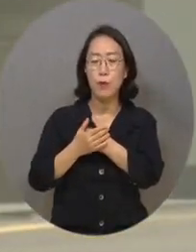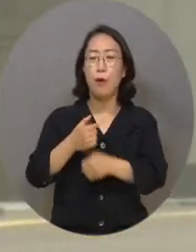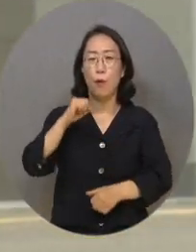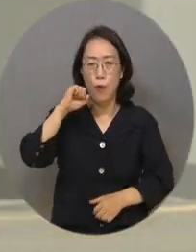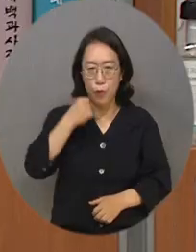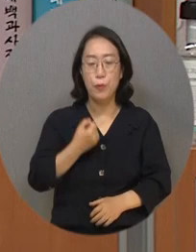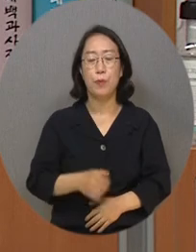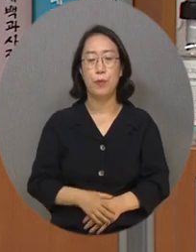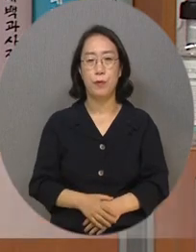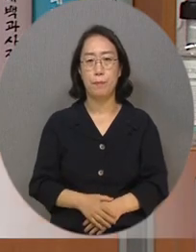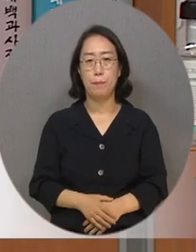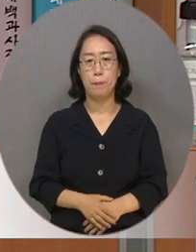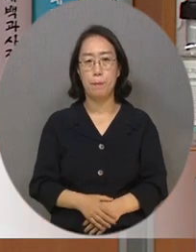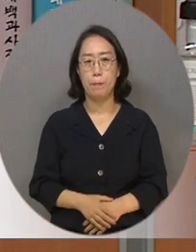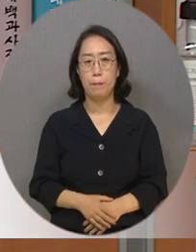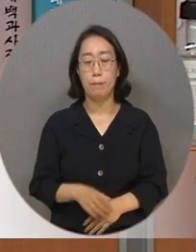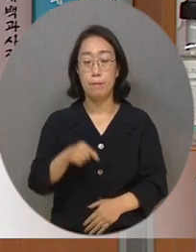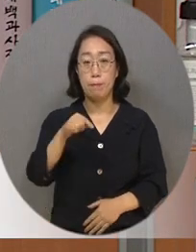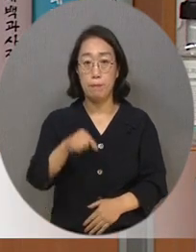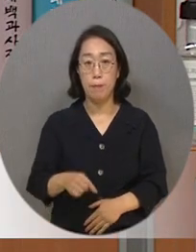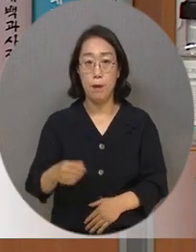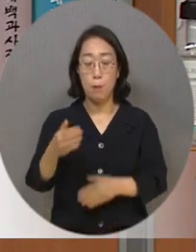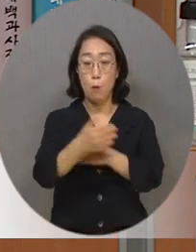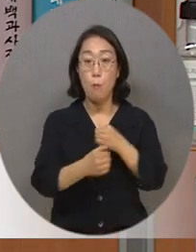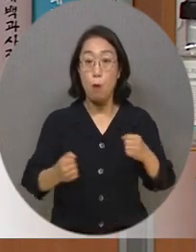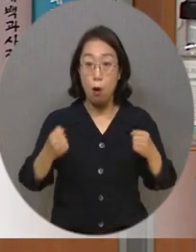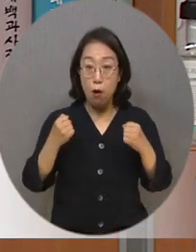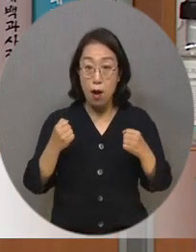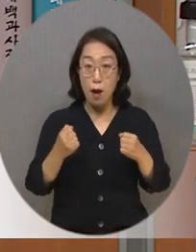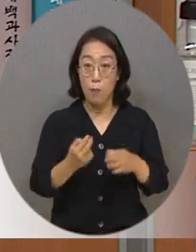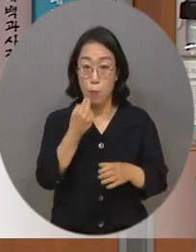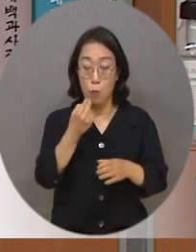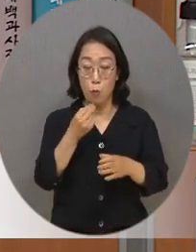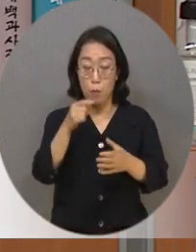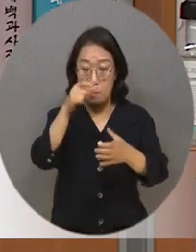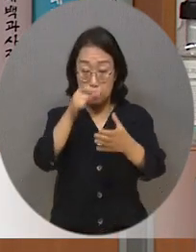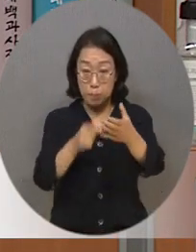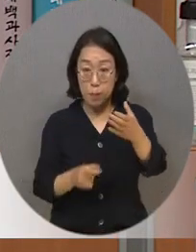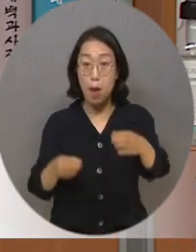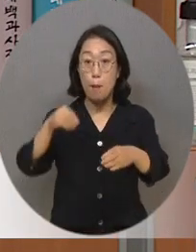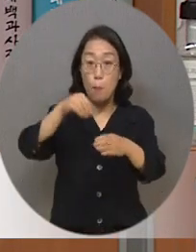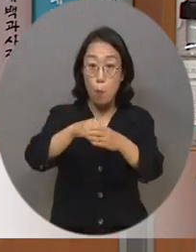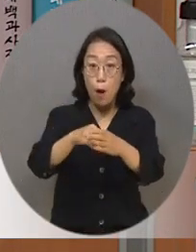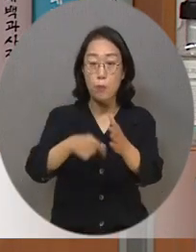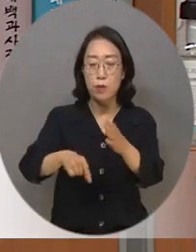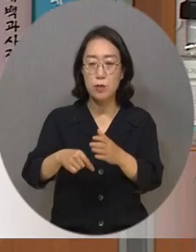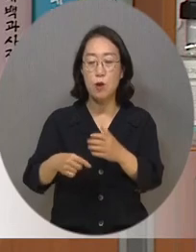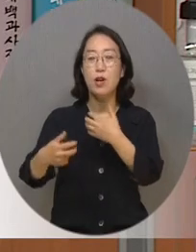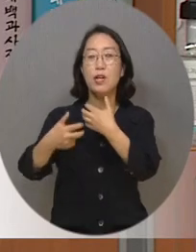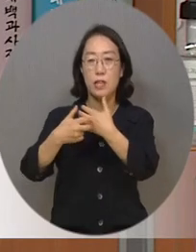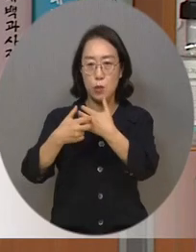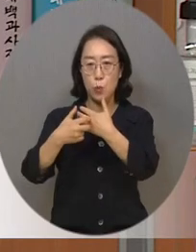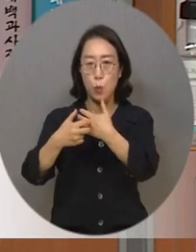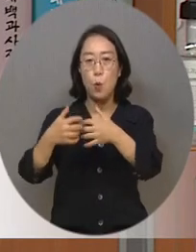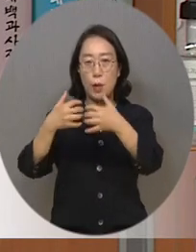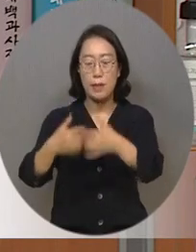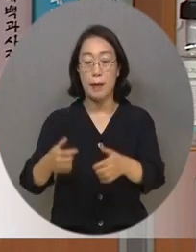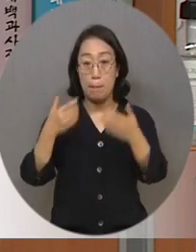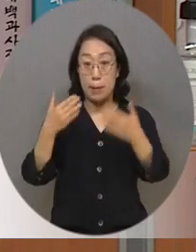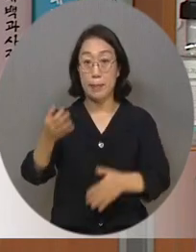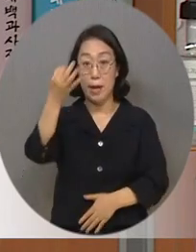설명입니다. 문제는 건강보험급여 제도에 포함되기 위해서는 의료기기 인증이 필요하다는